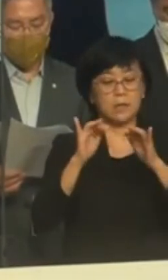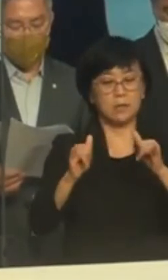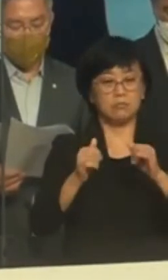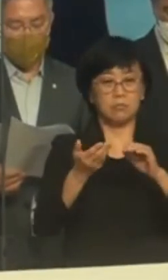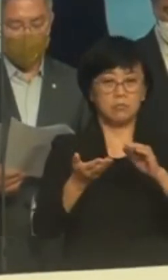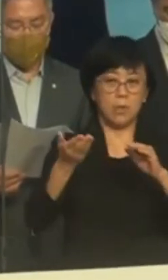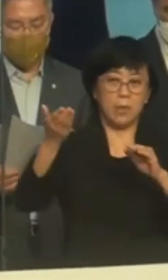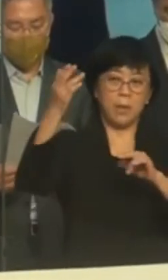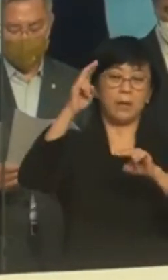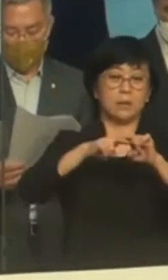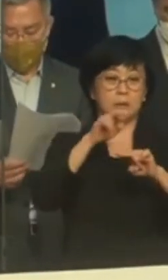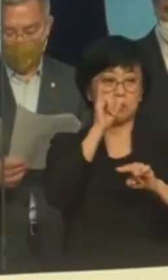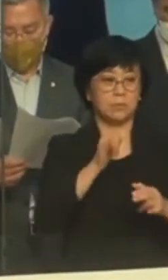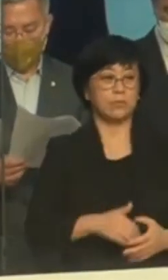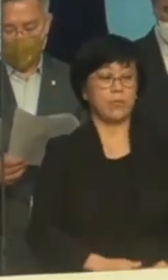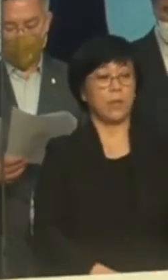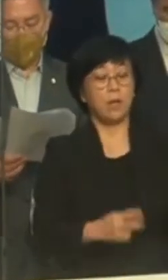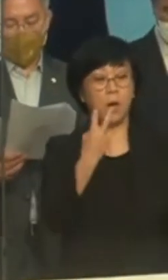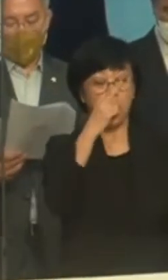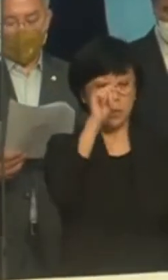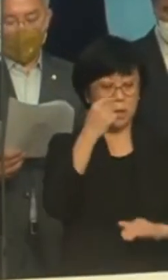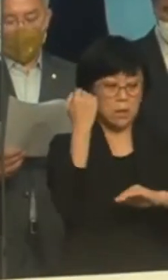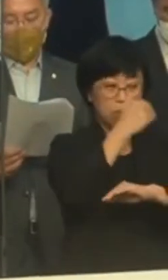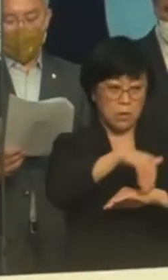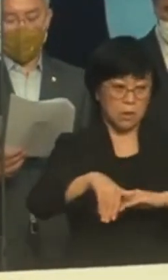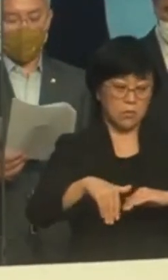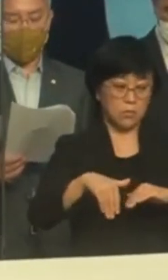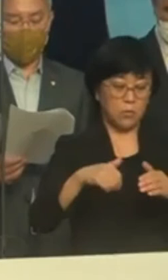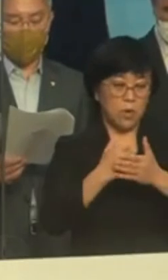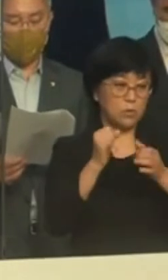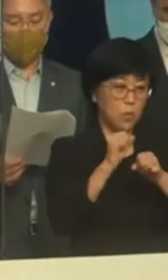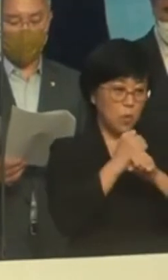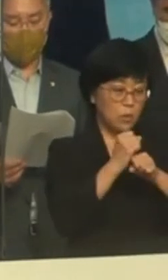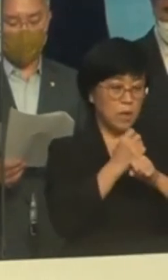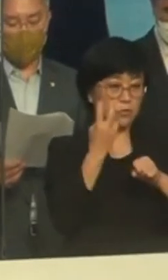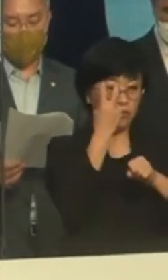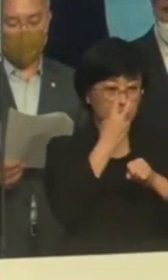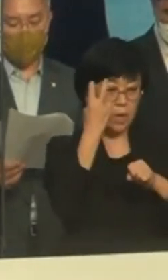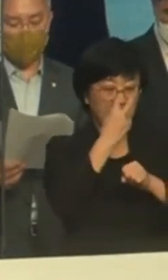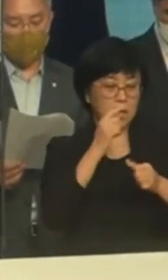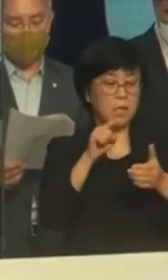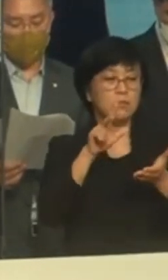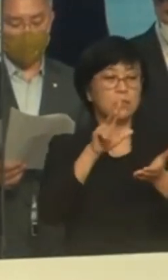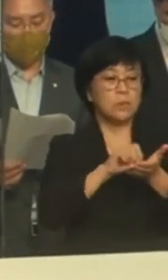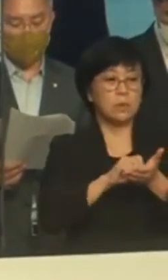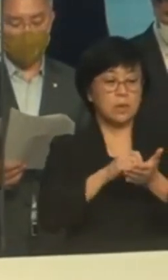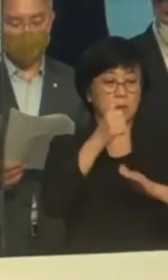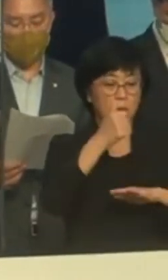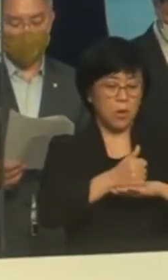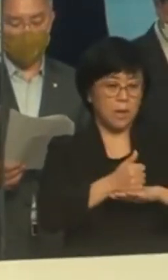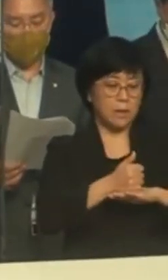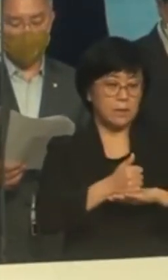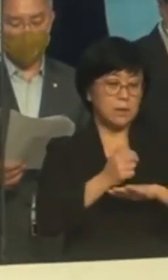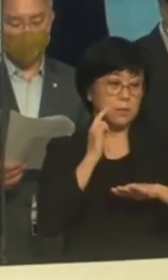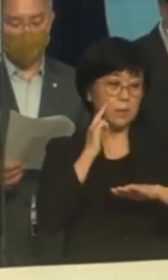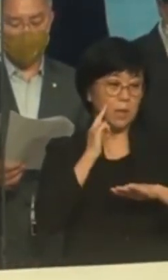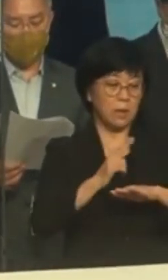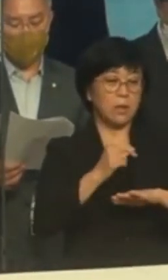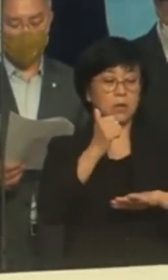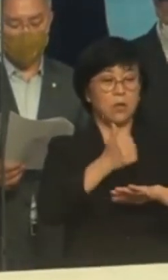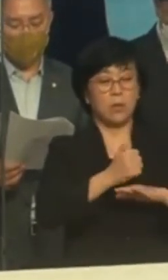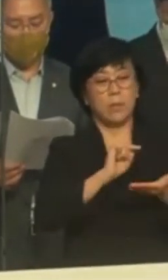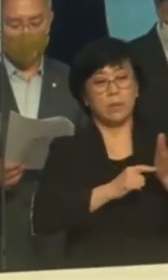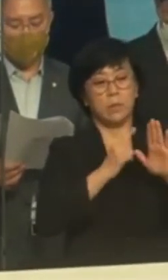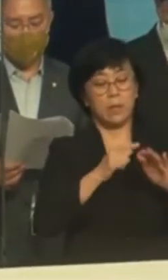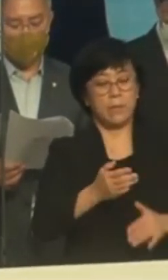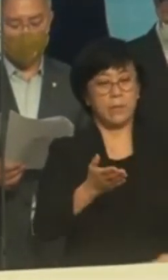요직에 앉았다는 것입니다. 검찰의 기획수사 및 기소권 남용은 얼마나 심각한 문제와 후과를 만드는지